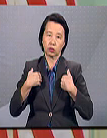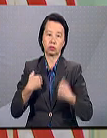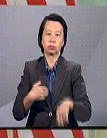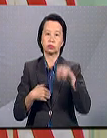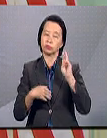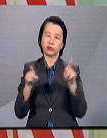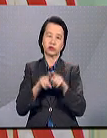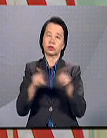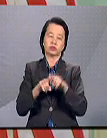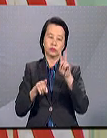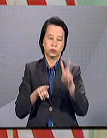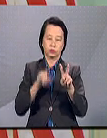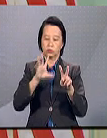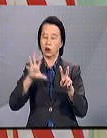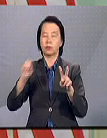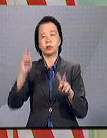250 juga seperti